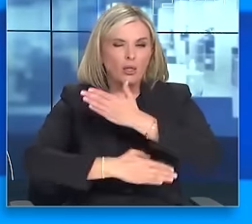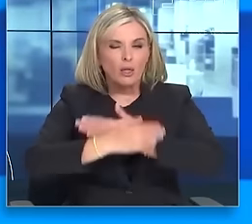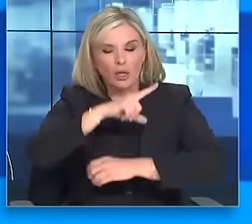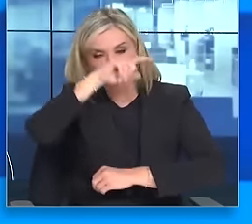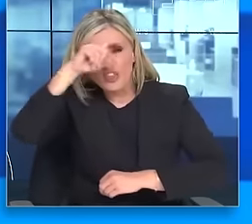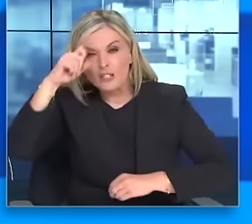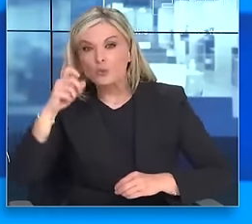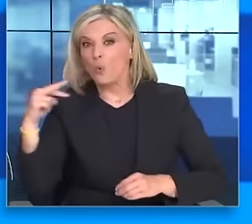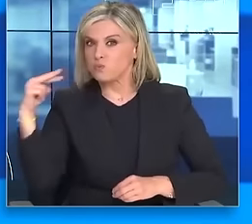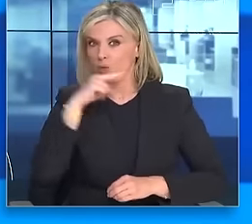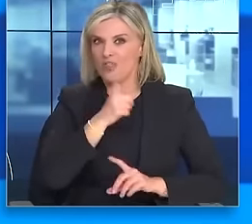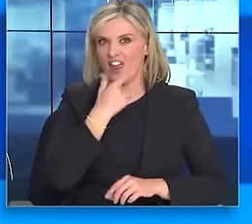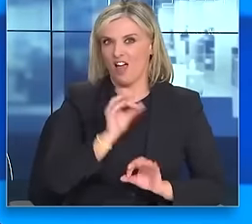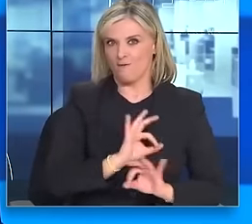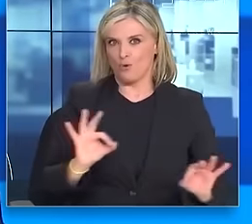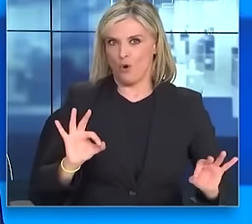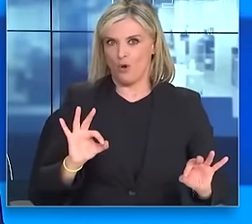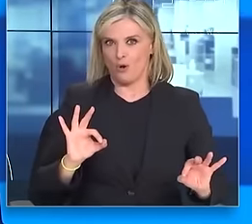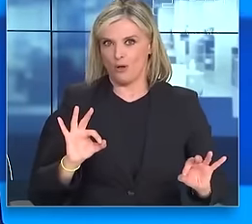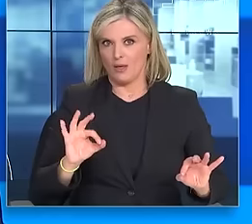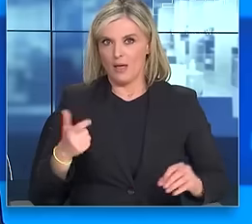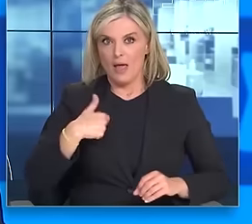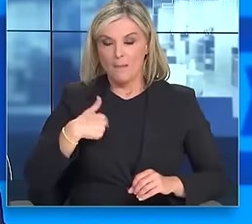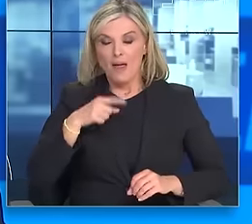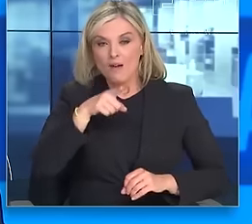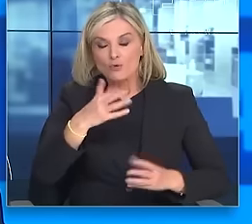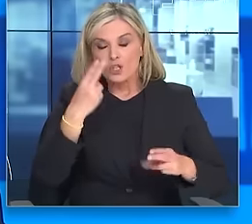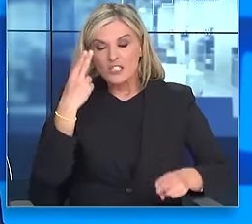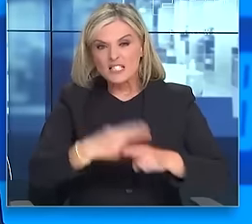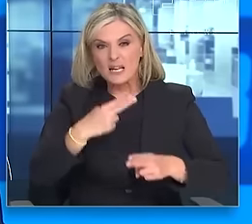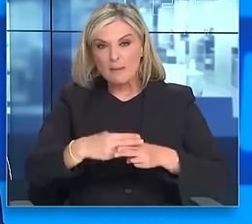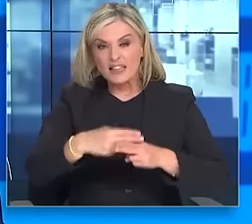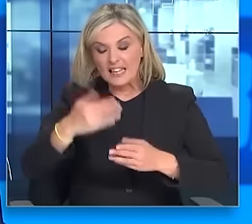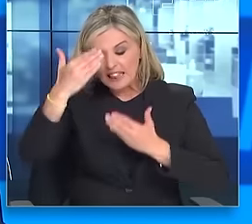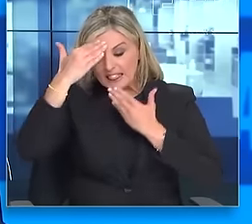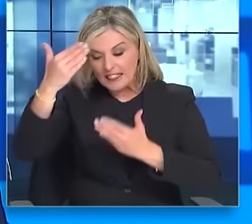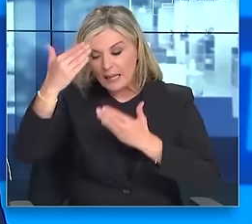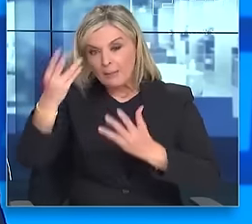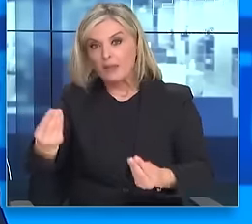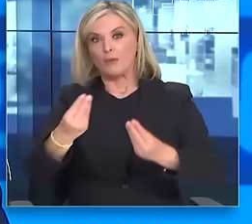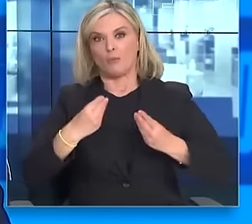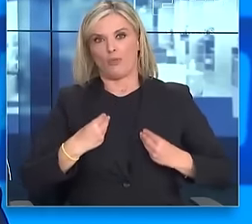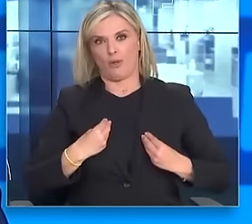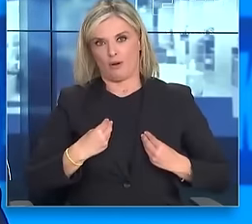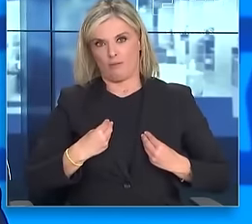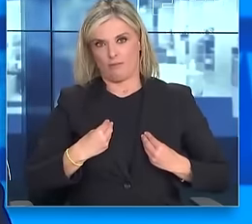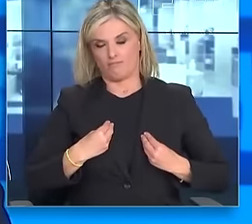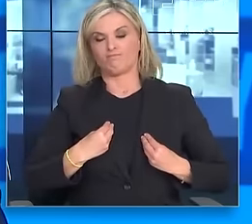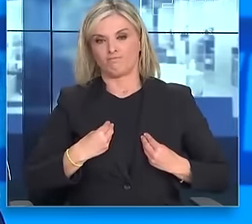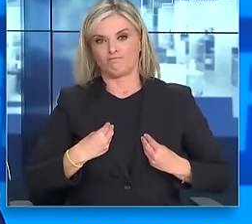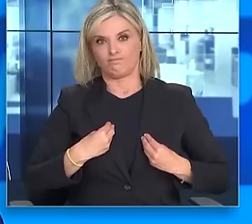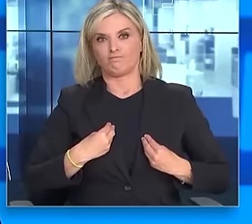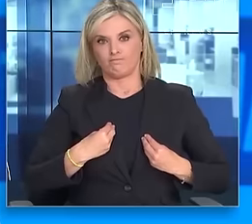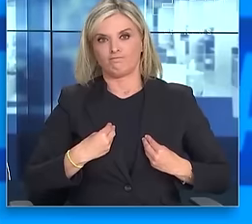Δεν παραπονιέμαι γι' αυτό. Είναι για μένα η πιο τιμητική θέση που μπορούσα ποτέ να φανταστώ. Και γι' αυτό και απέκρουσα από την πρώτη